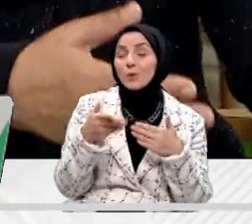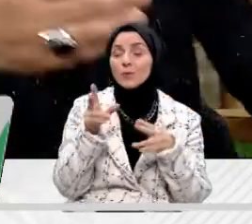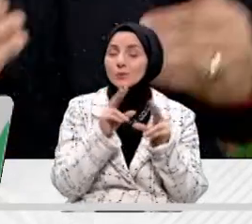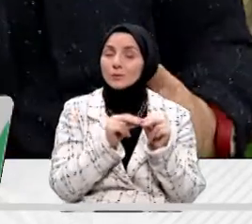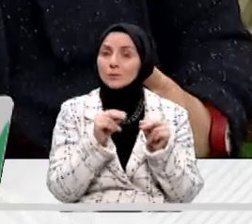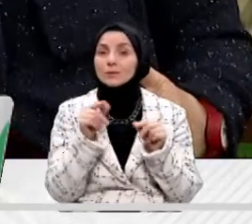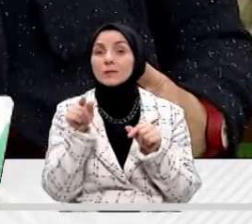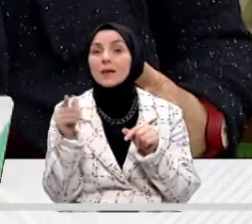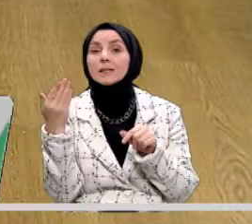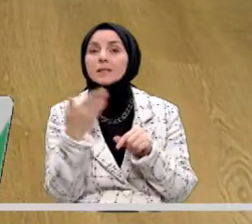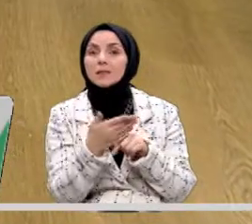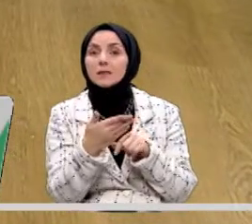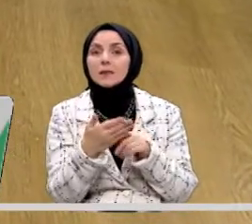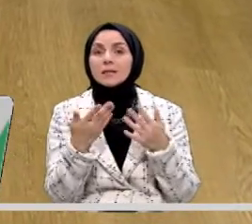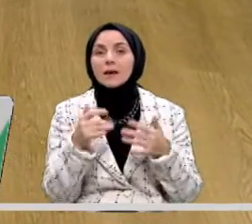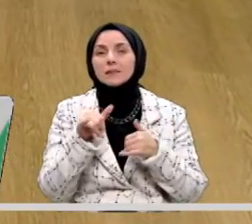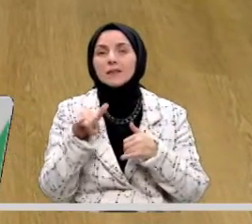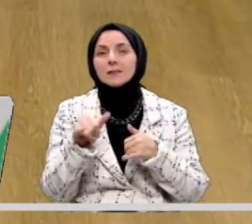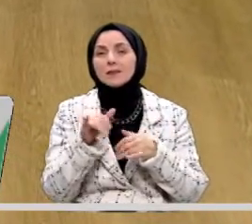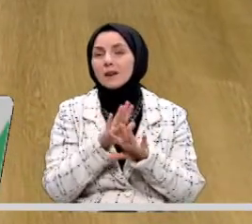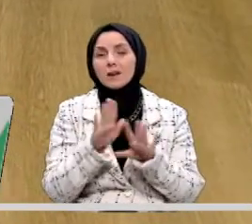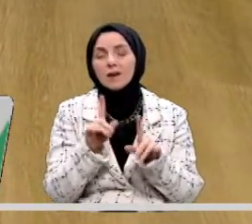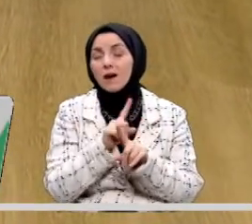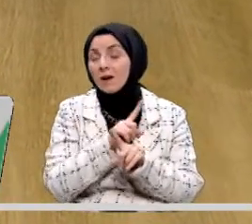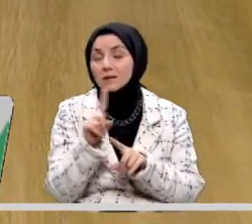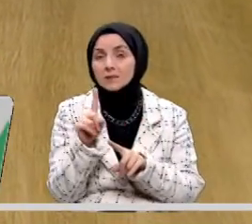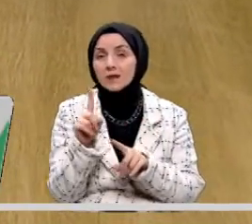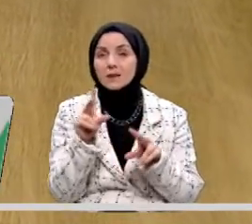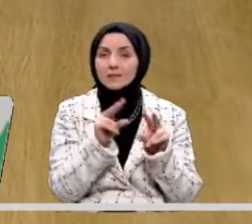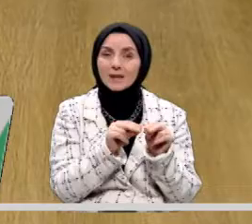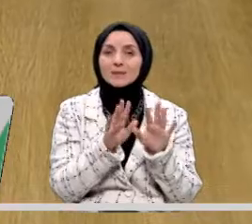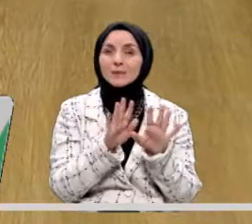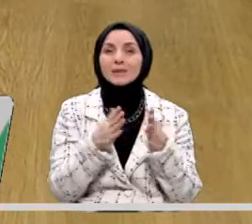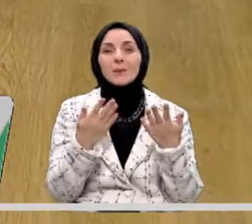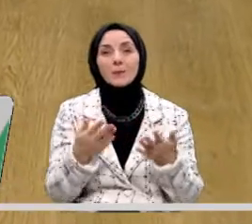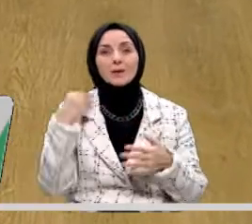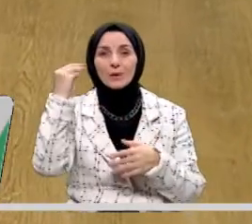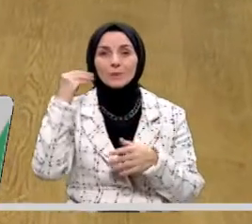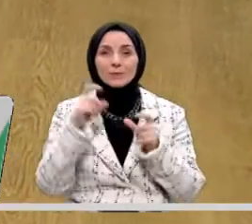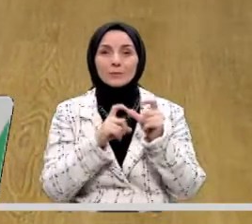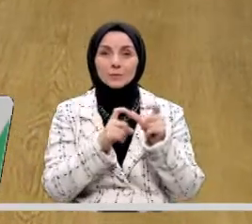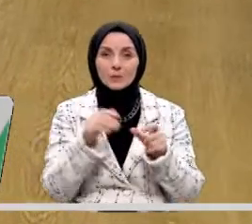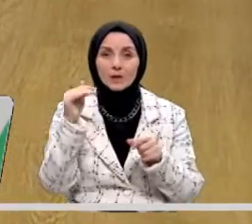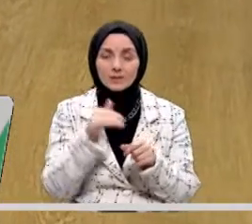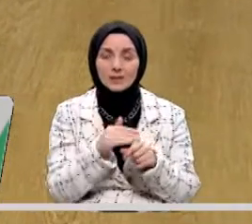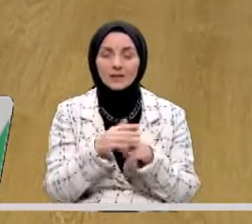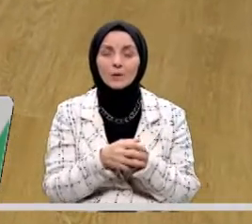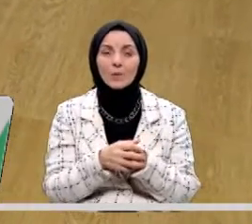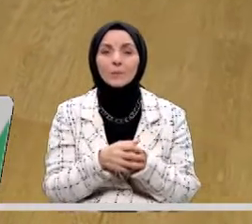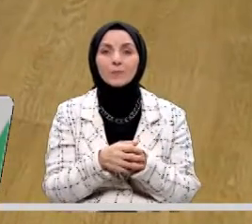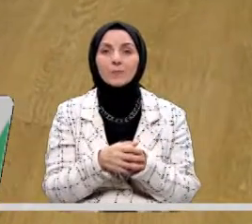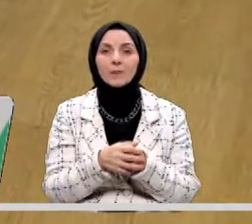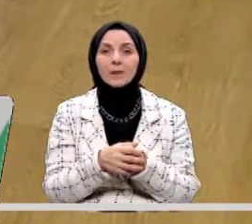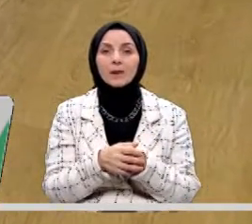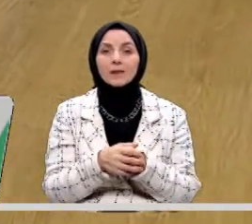o oradayken Siz burada evlendiği zaman da ayrı evlerde Sevgi öyle verir Peki hocam sorular geliyor art arda